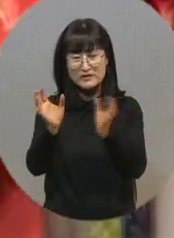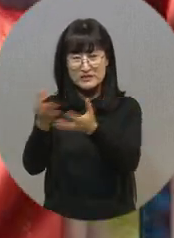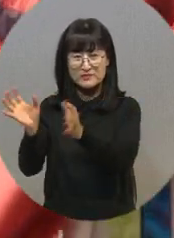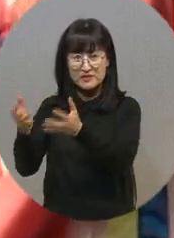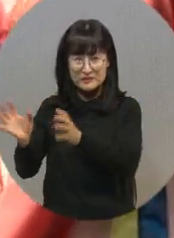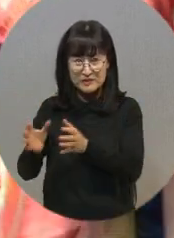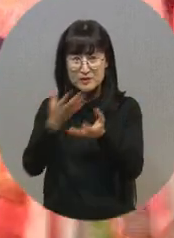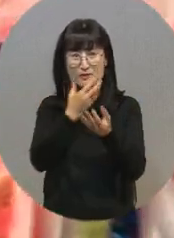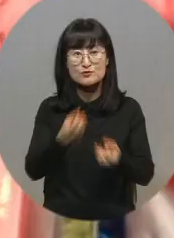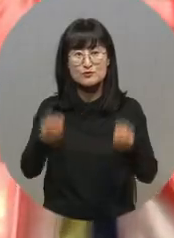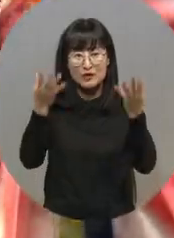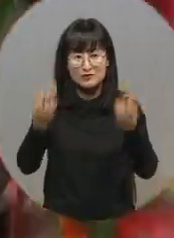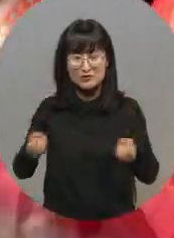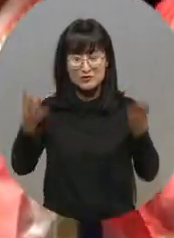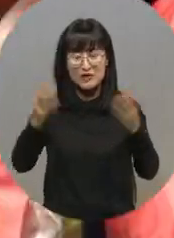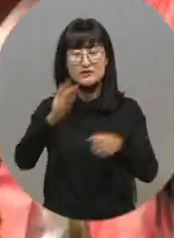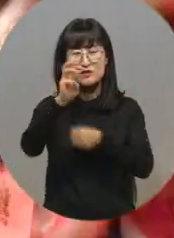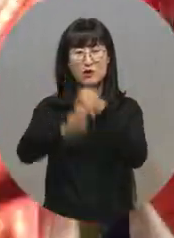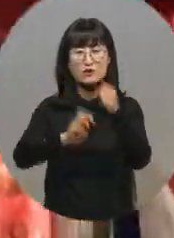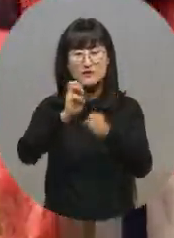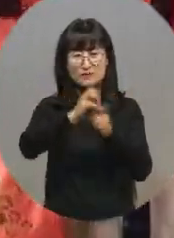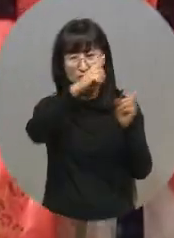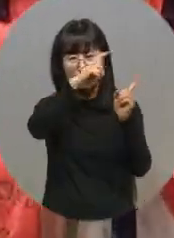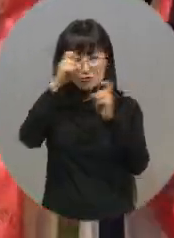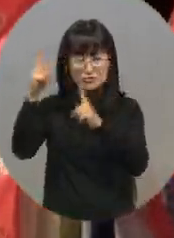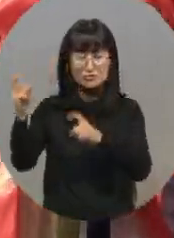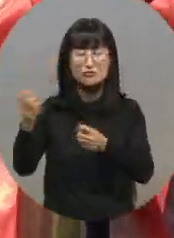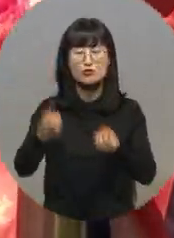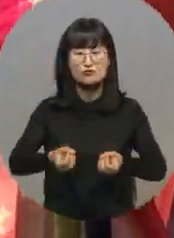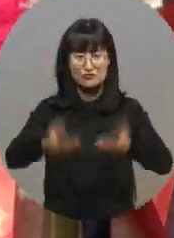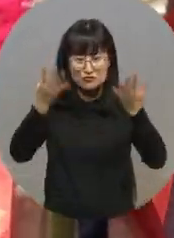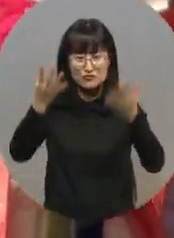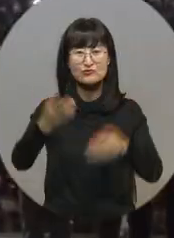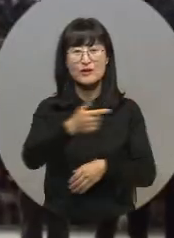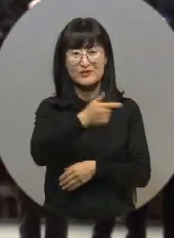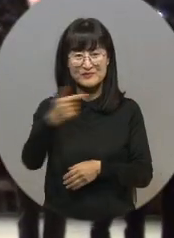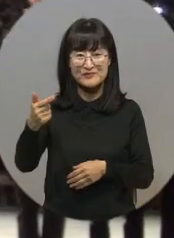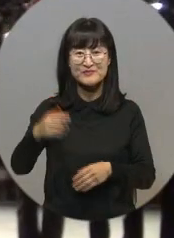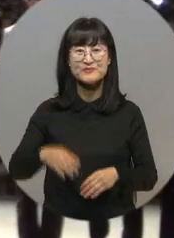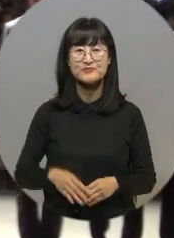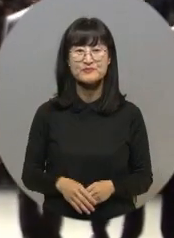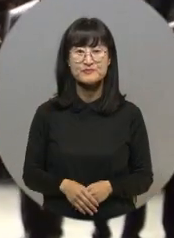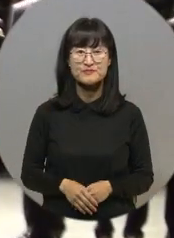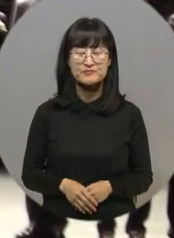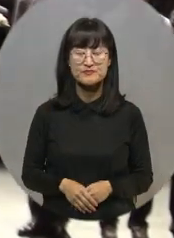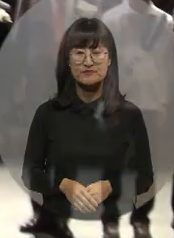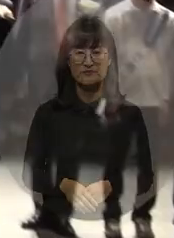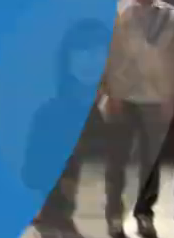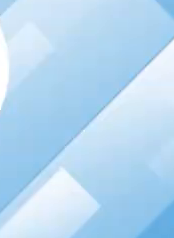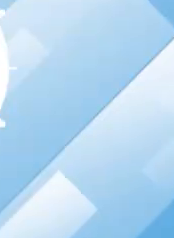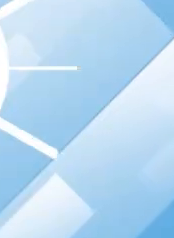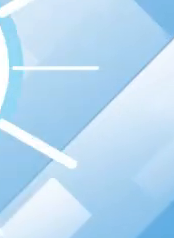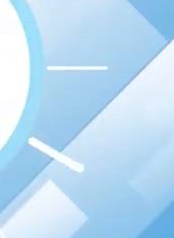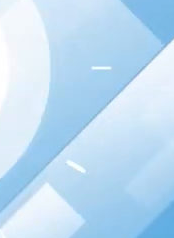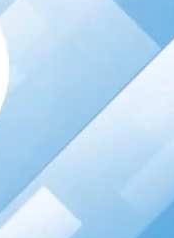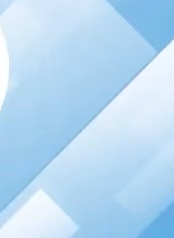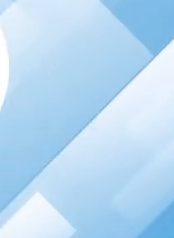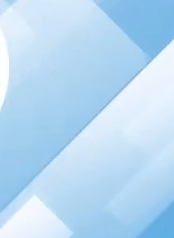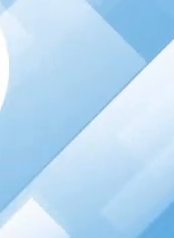축하 공연으로 30주년의 축제는 풍성했습니다. 복지TV 경기방송 정우선입니다.